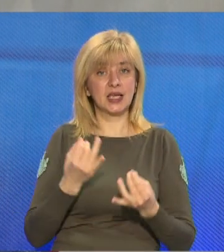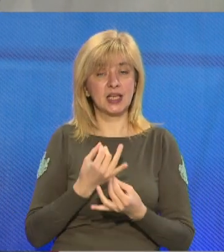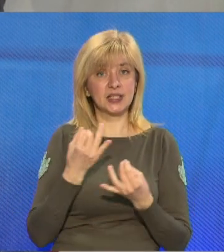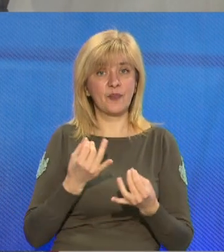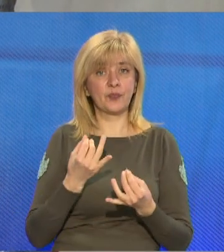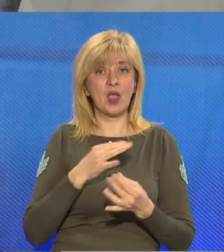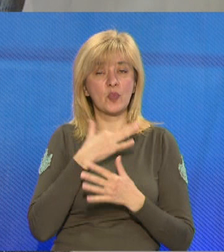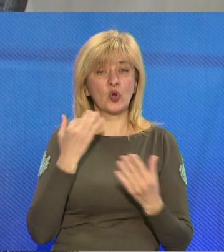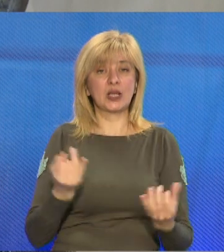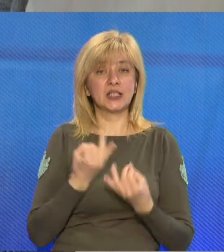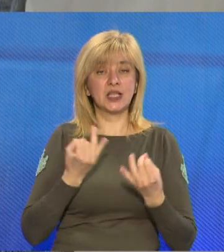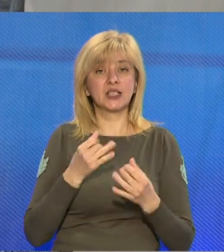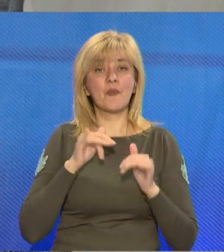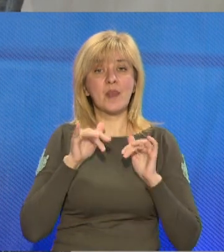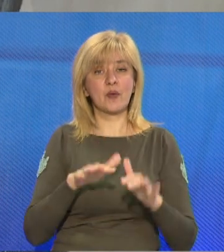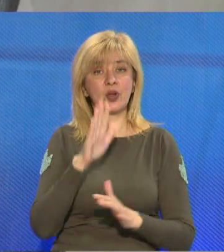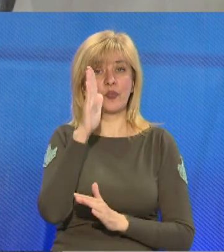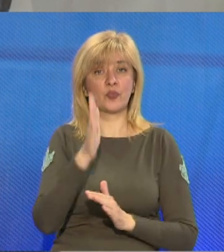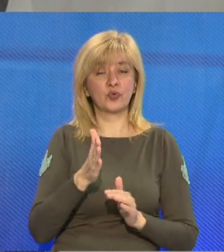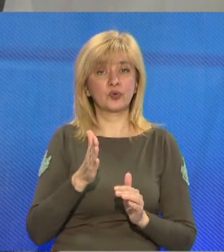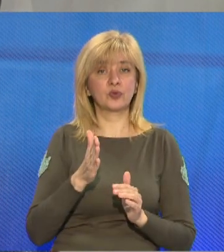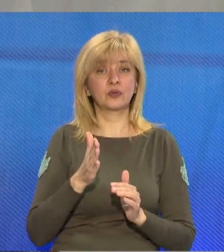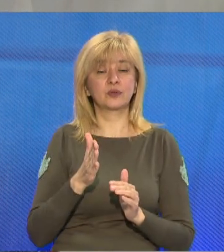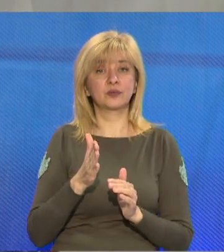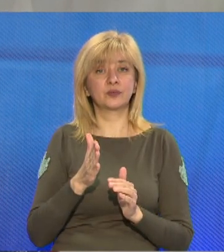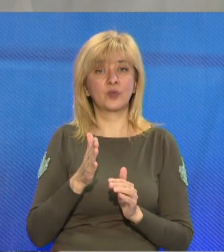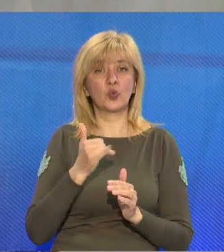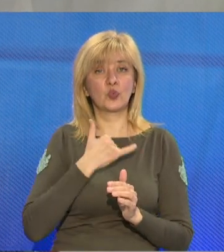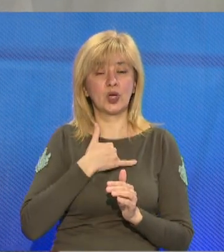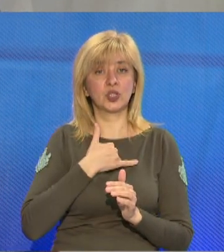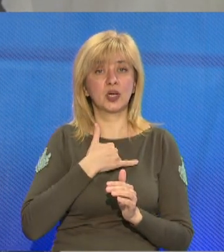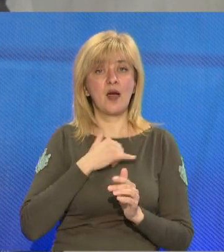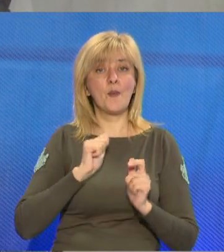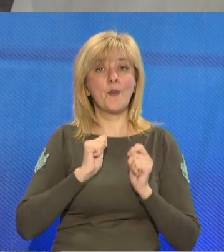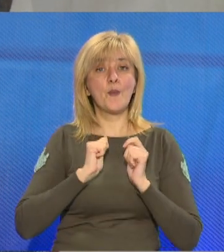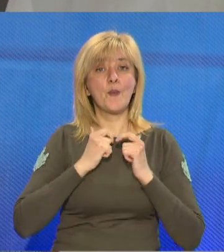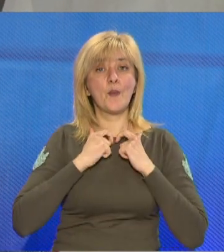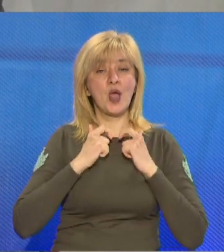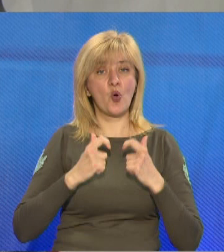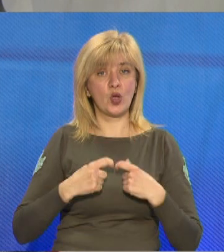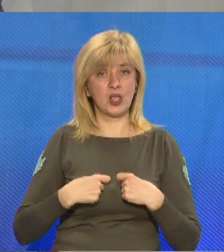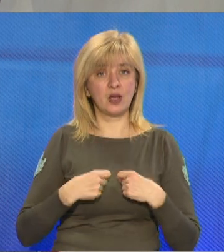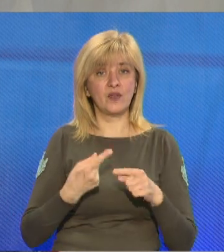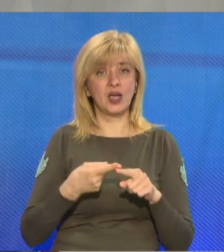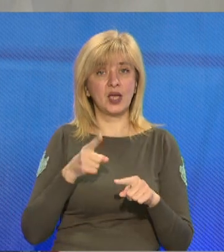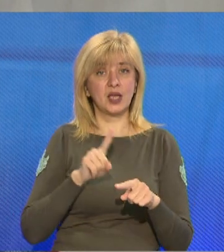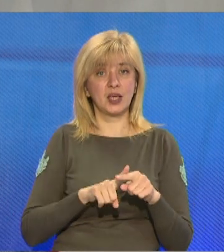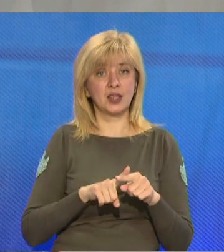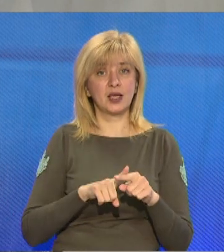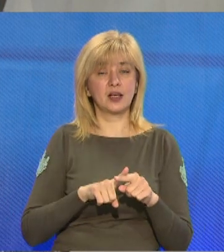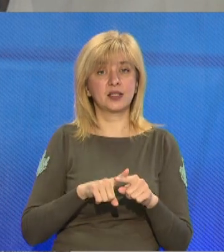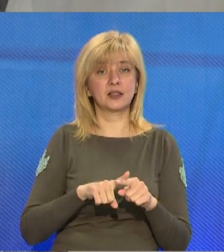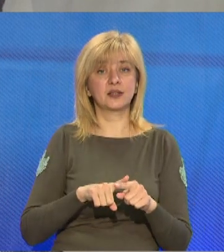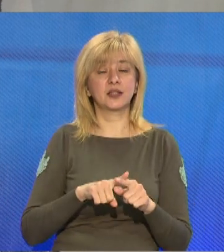Много интересных мероприятий пройдет у наших пионеров. Это заседание и областной